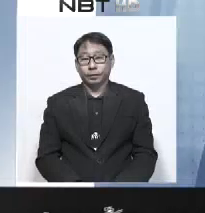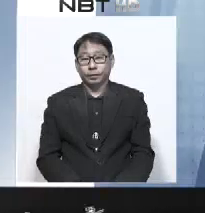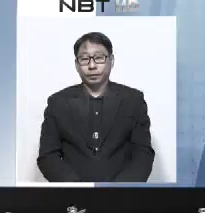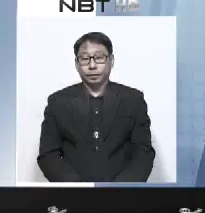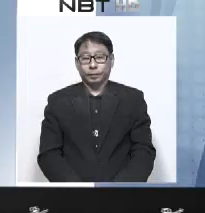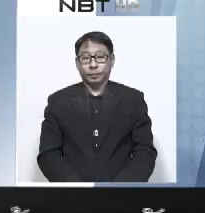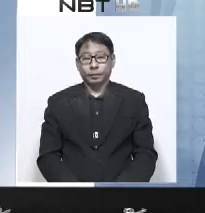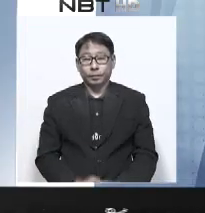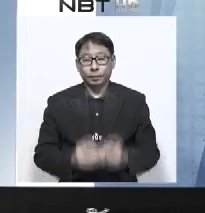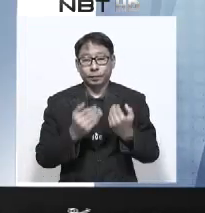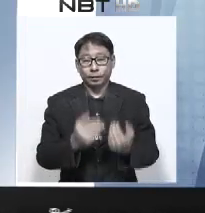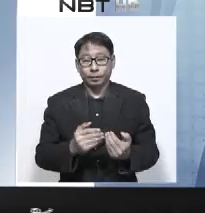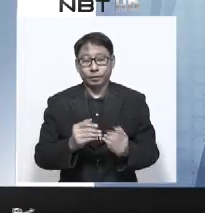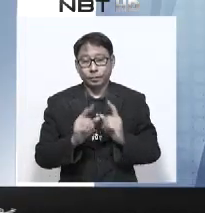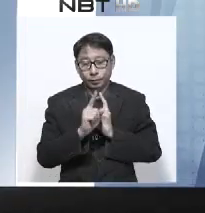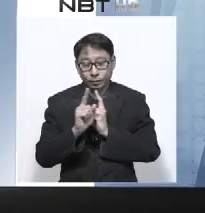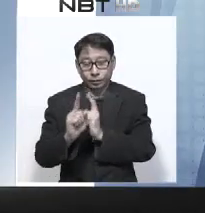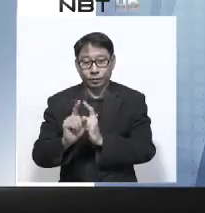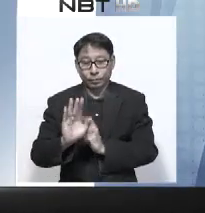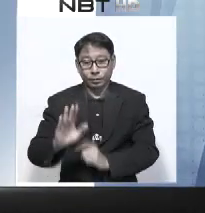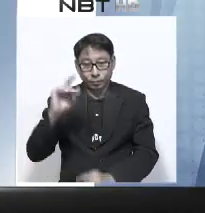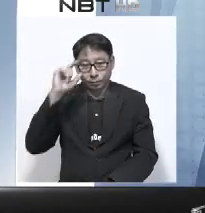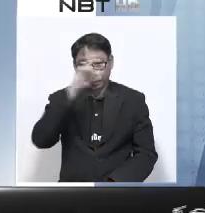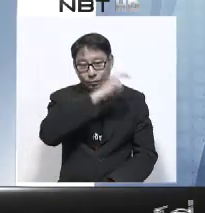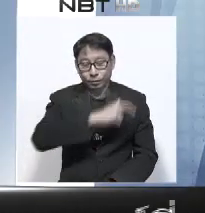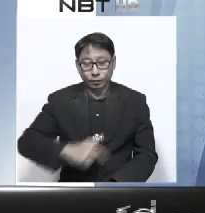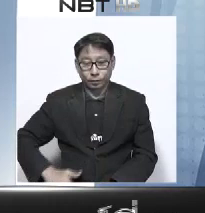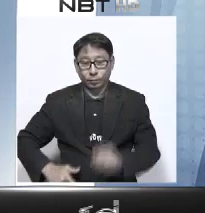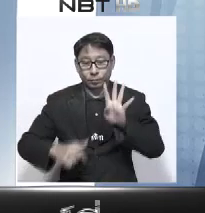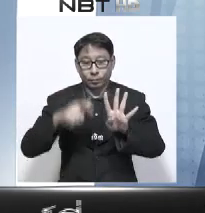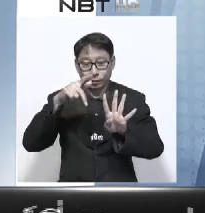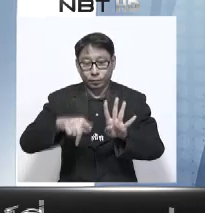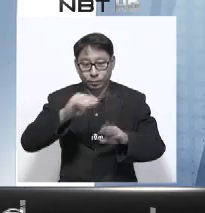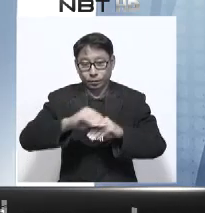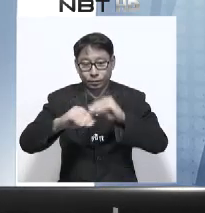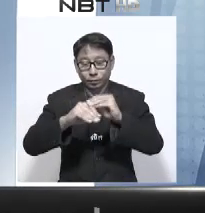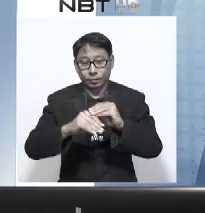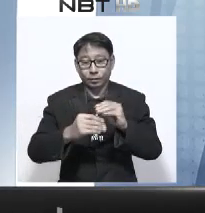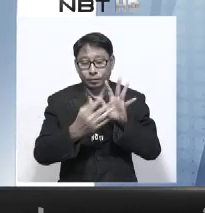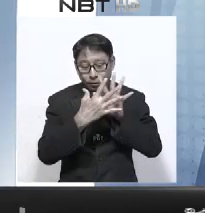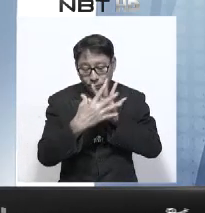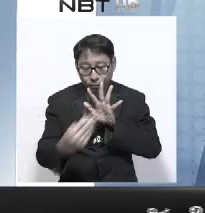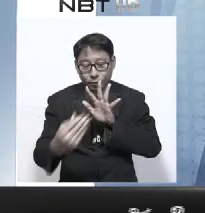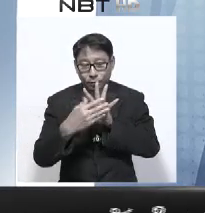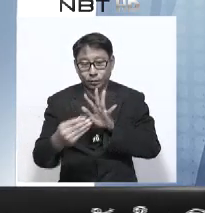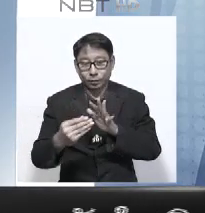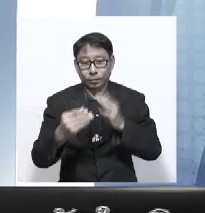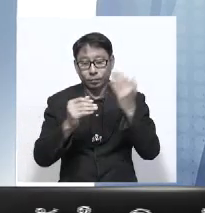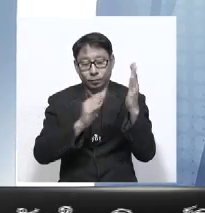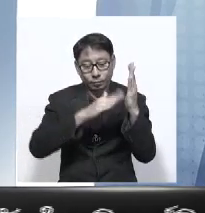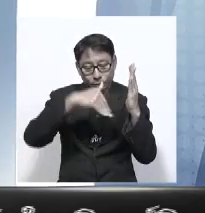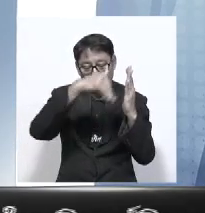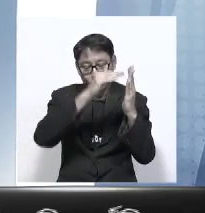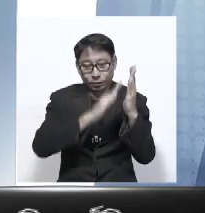าสตร์แห่งพระราชาโครงการอันเนื่องมาจากพระราชดำริจากกว่า 4,000 โครงการได้นำถูกมาถ่ายทอดลงบนผนังพระที่นั่งทรงธรรม